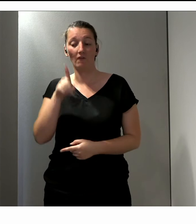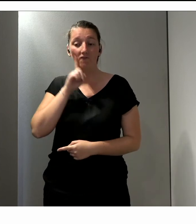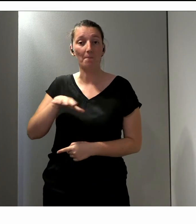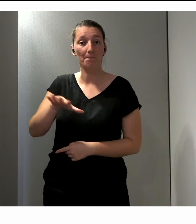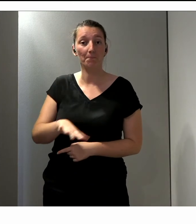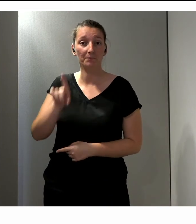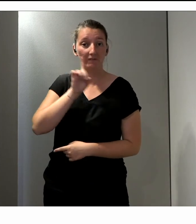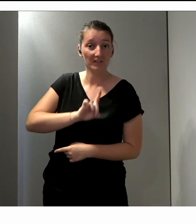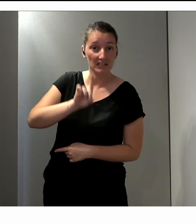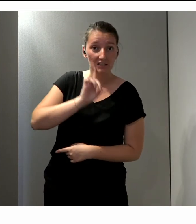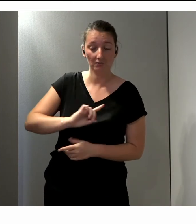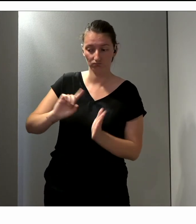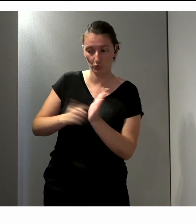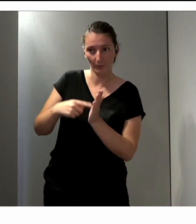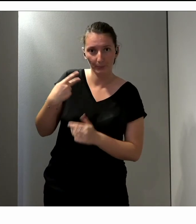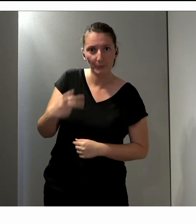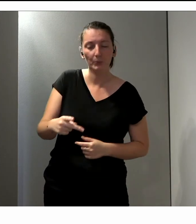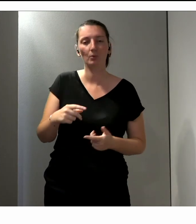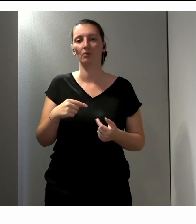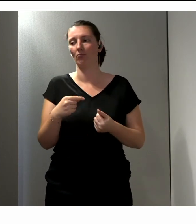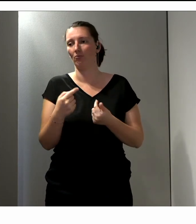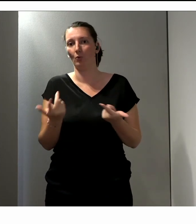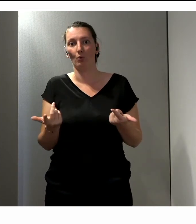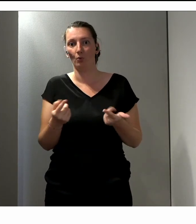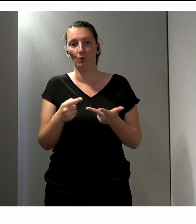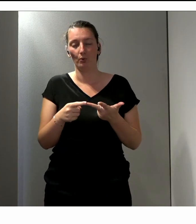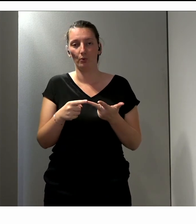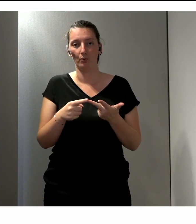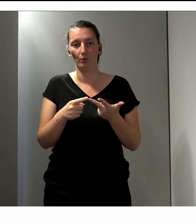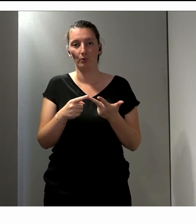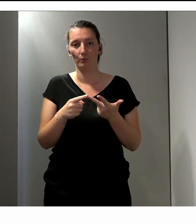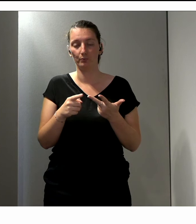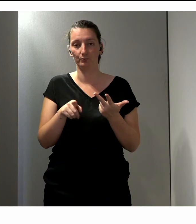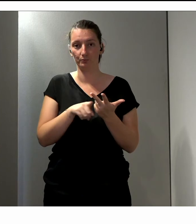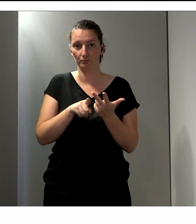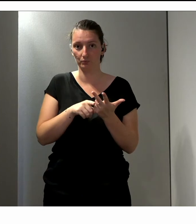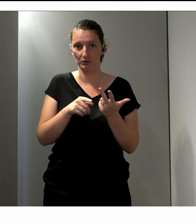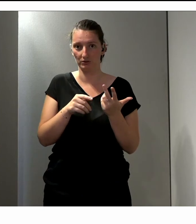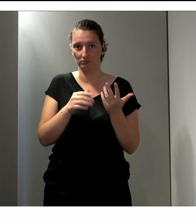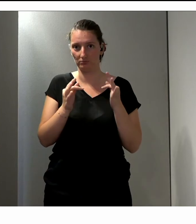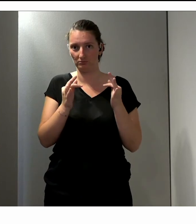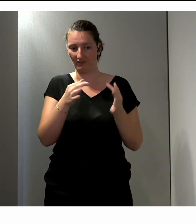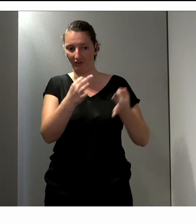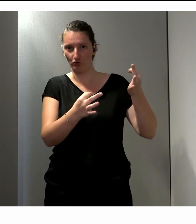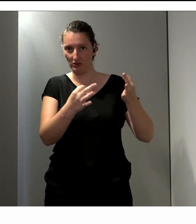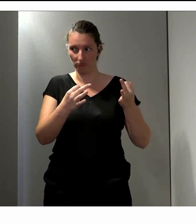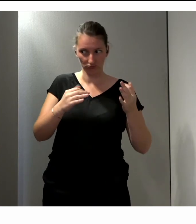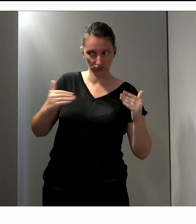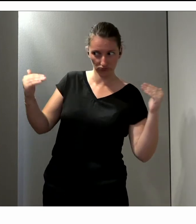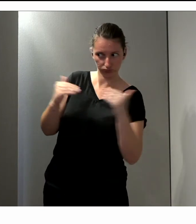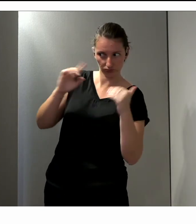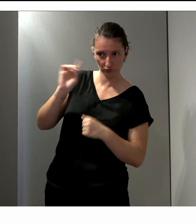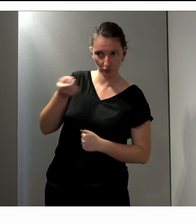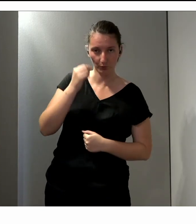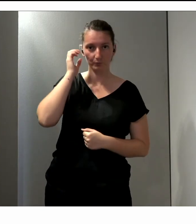et des filles avec un handicap ou la légalité devant loi. Et maintenant,